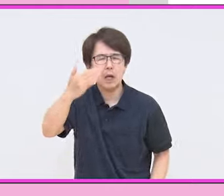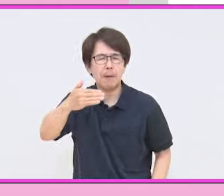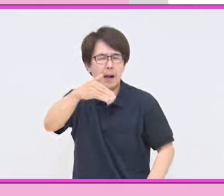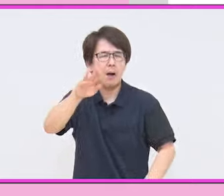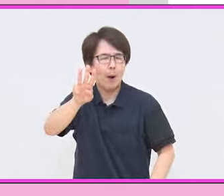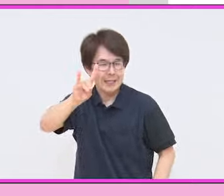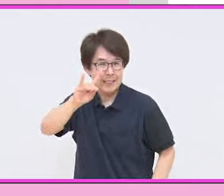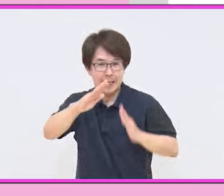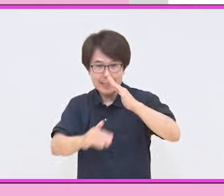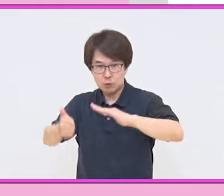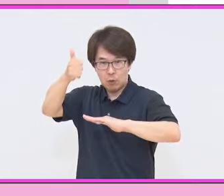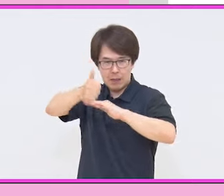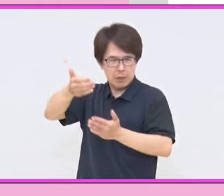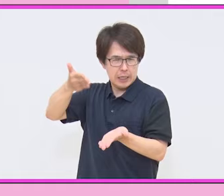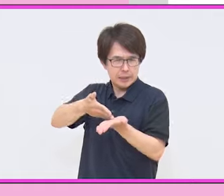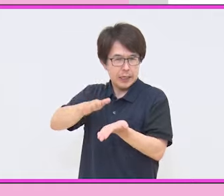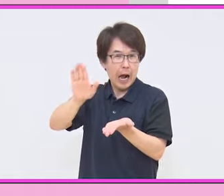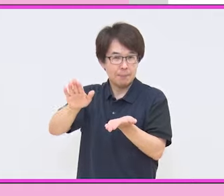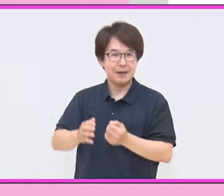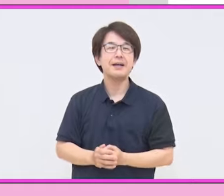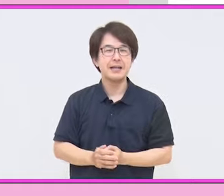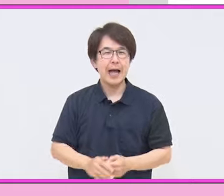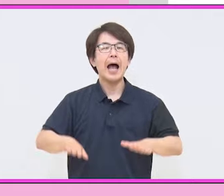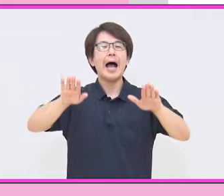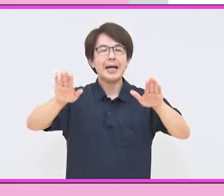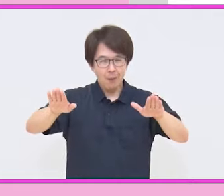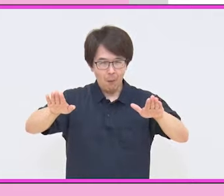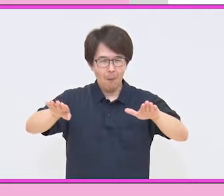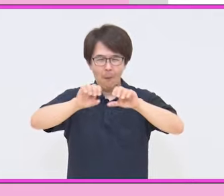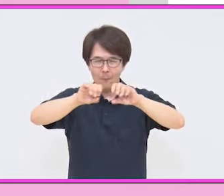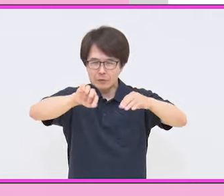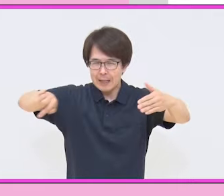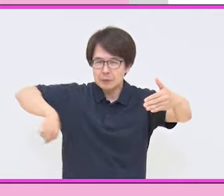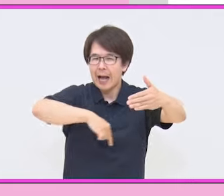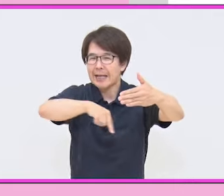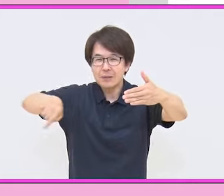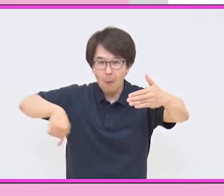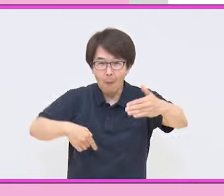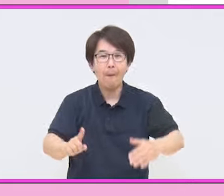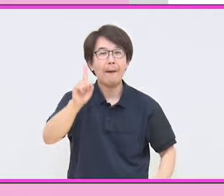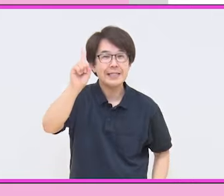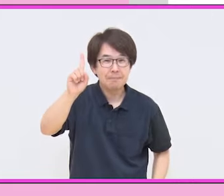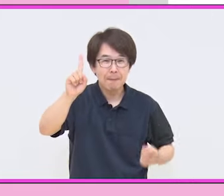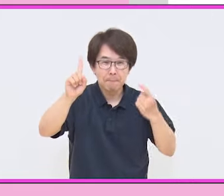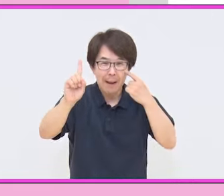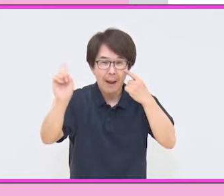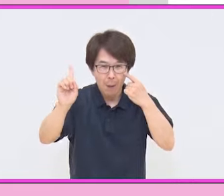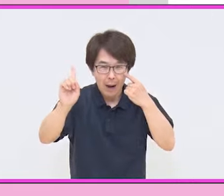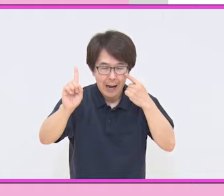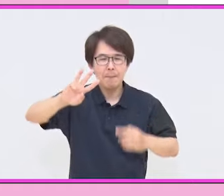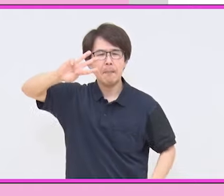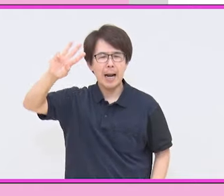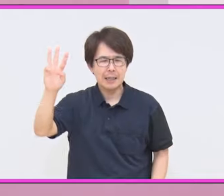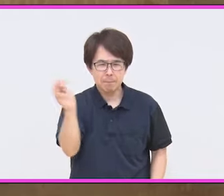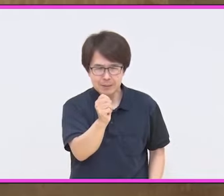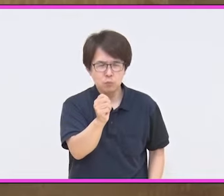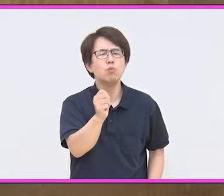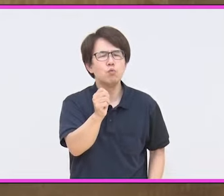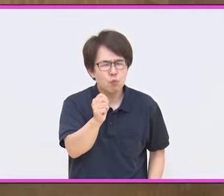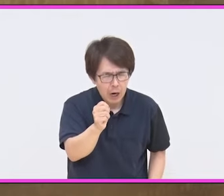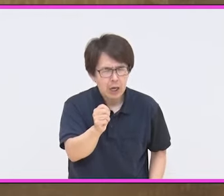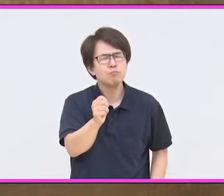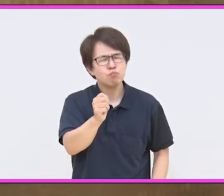です。今日お送りするセッション1のタイトルは、パラリンピックは単なるスポー